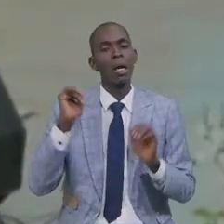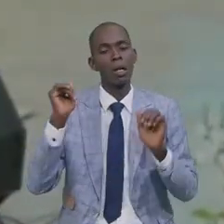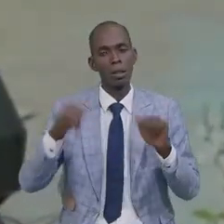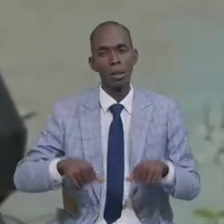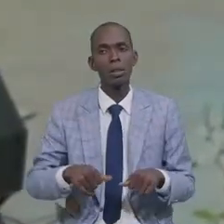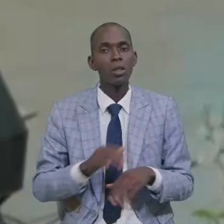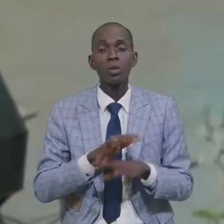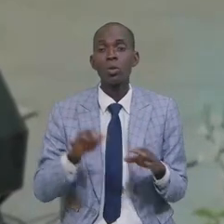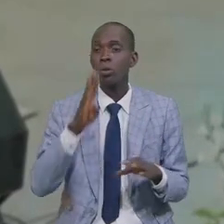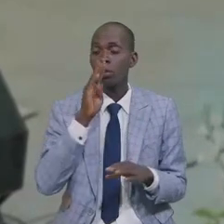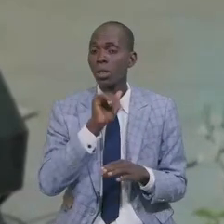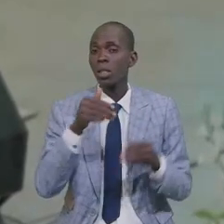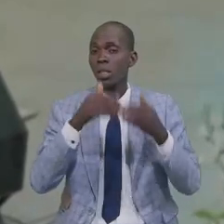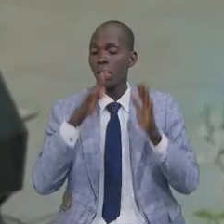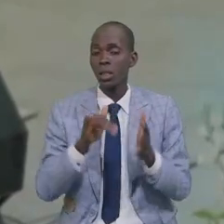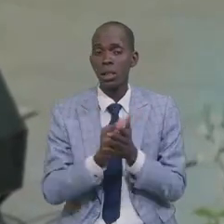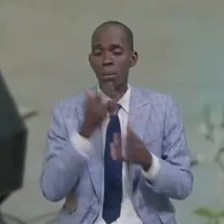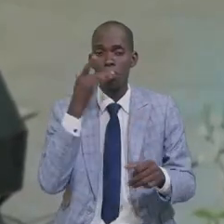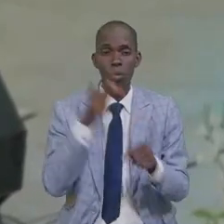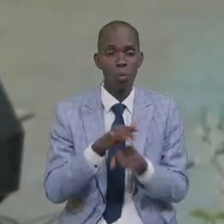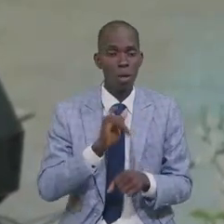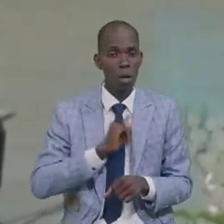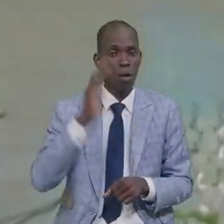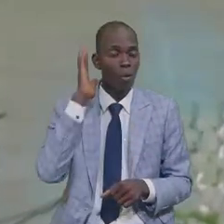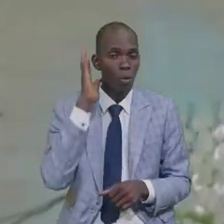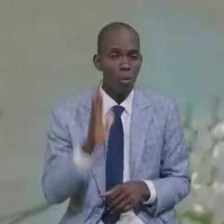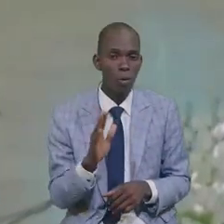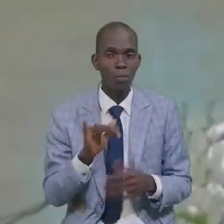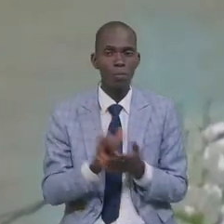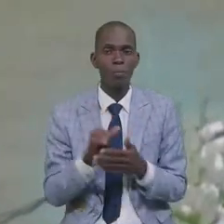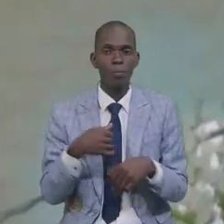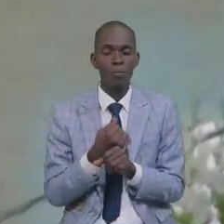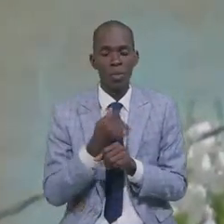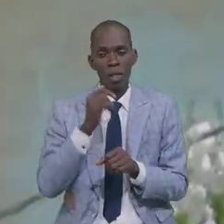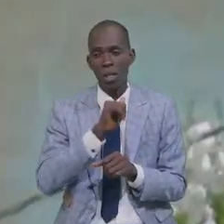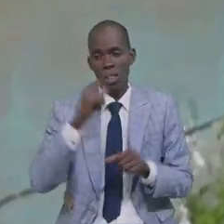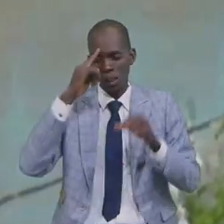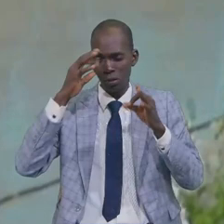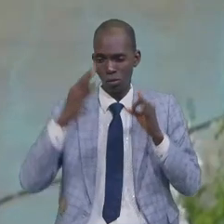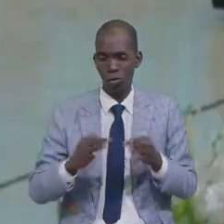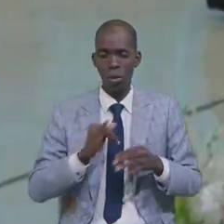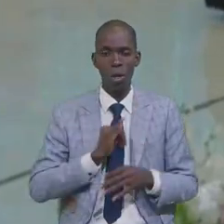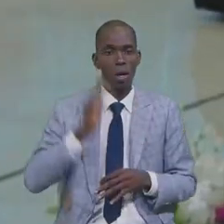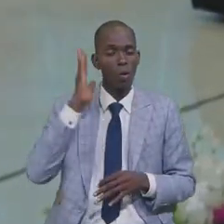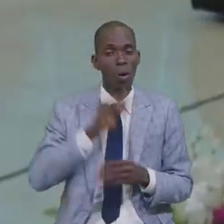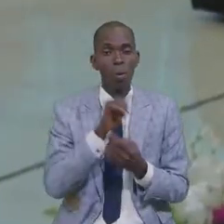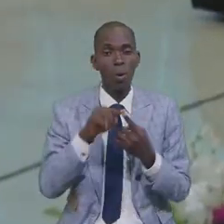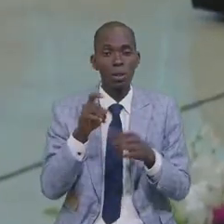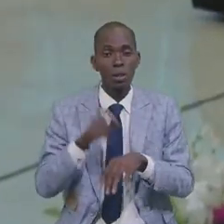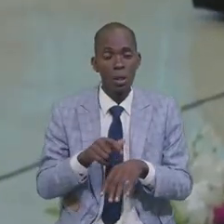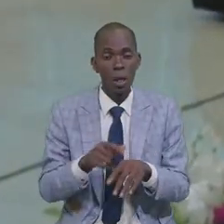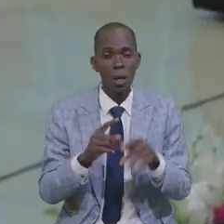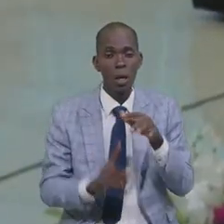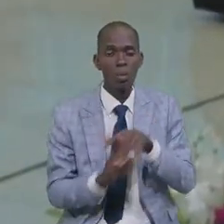ferais. Un dirigeant qui fait des promesses et qui prend la décision de faire quelque chose. Et quand le moment